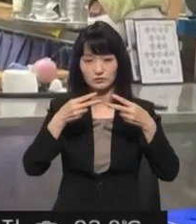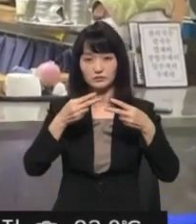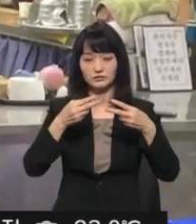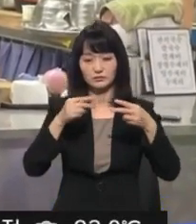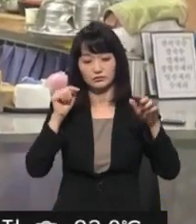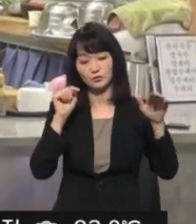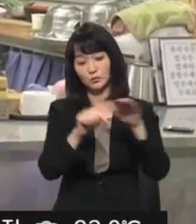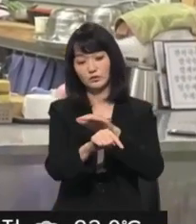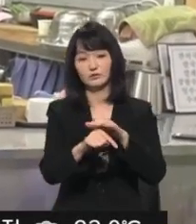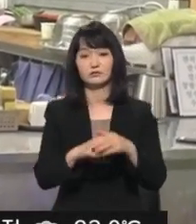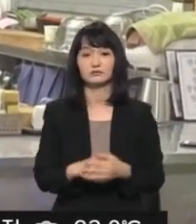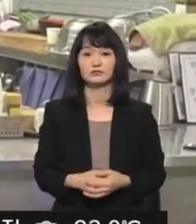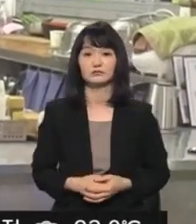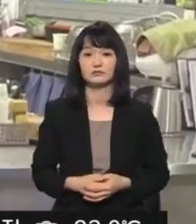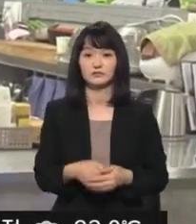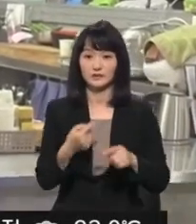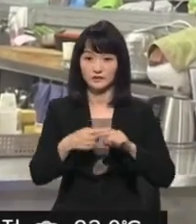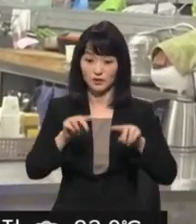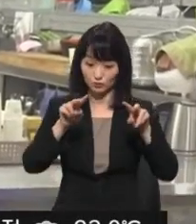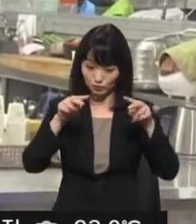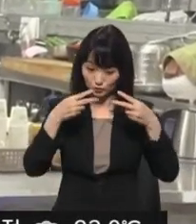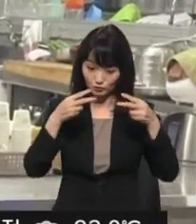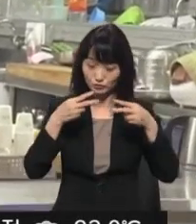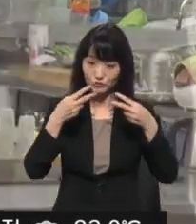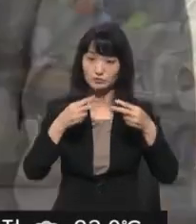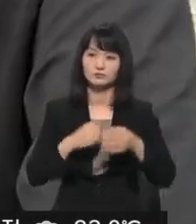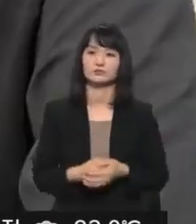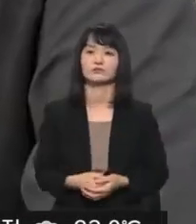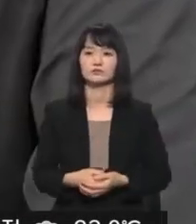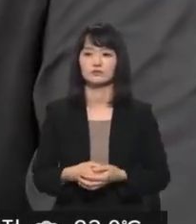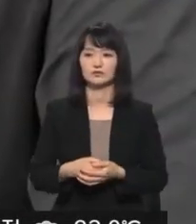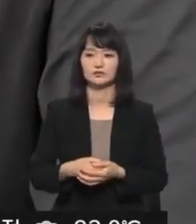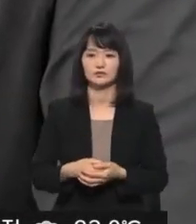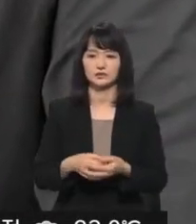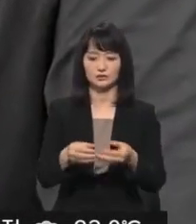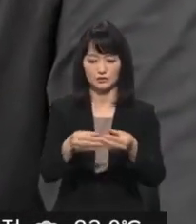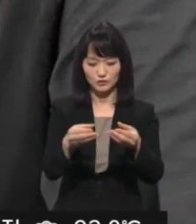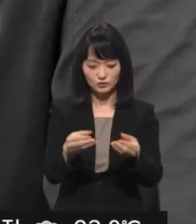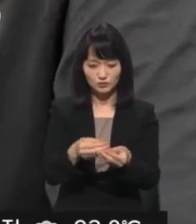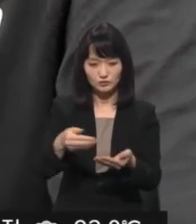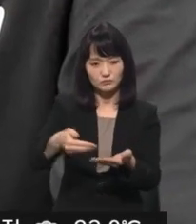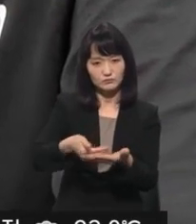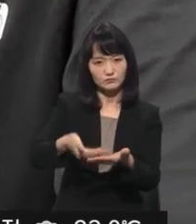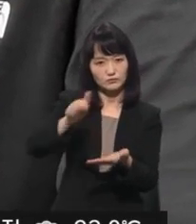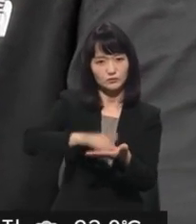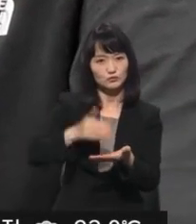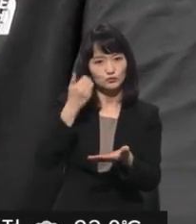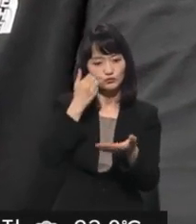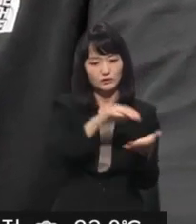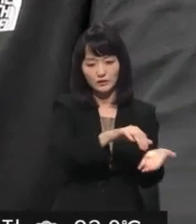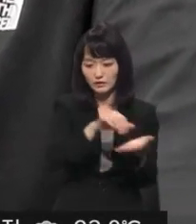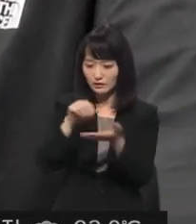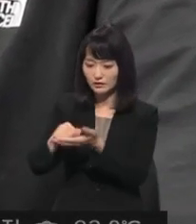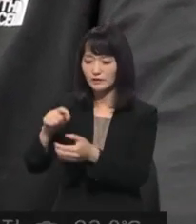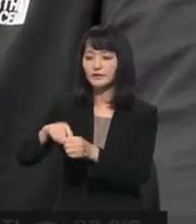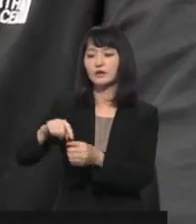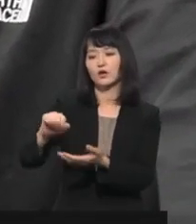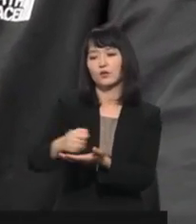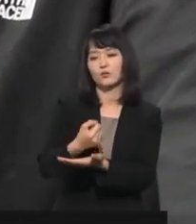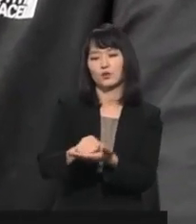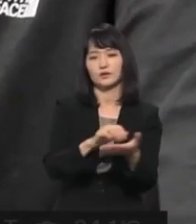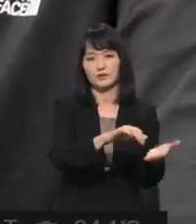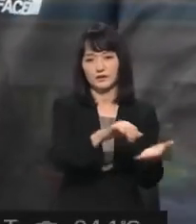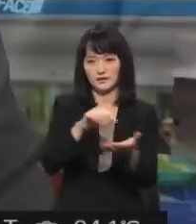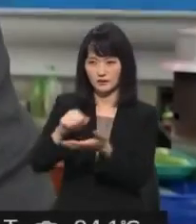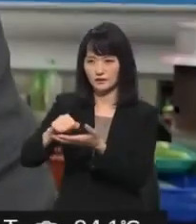갔는데 억 칼국수도 먹고 나중에 전도 누가 가져다 주고 순덕 뽑기도 가져다주고 순대도 가져다주었다